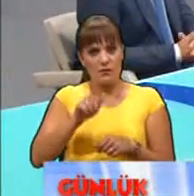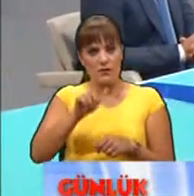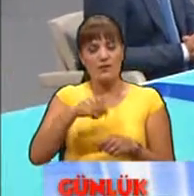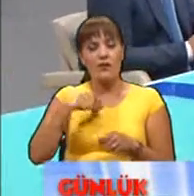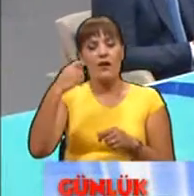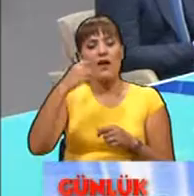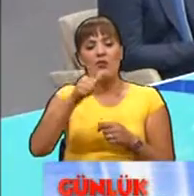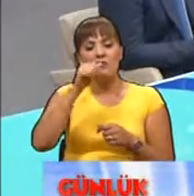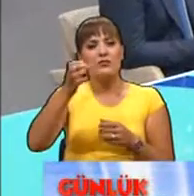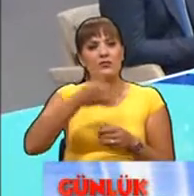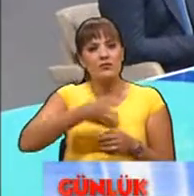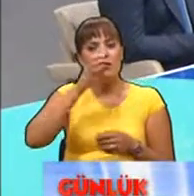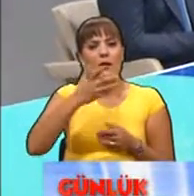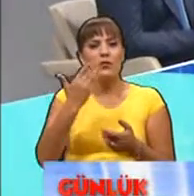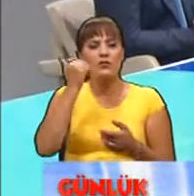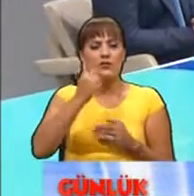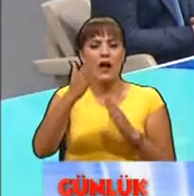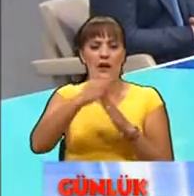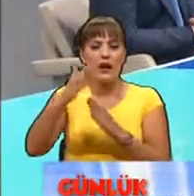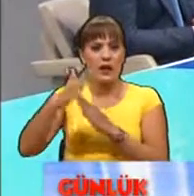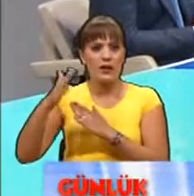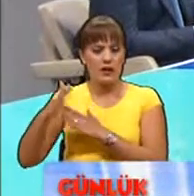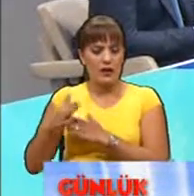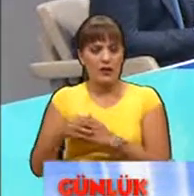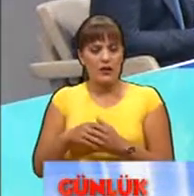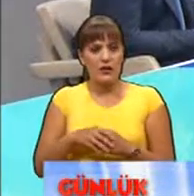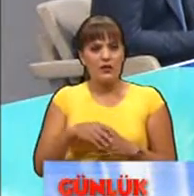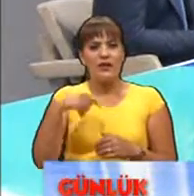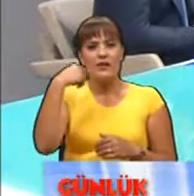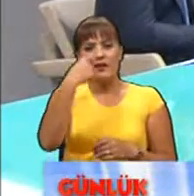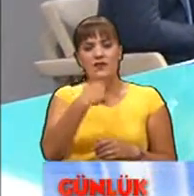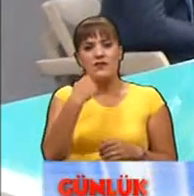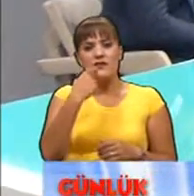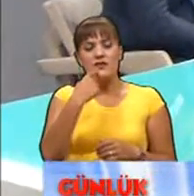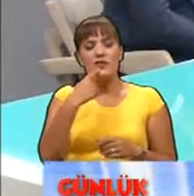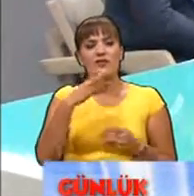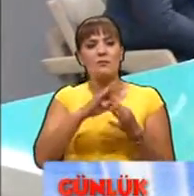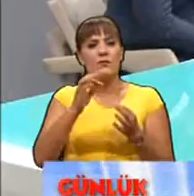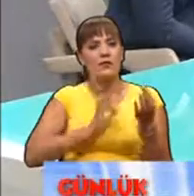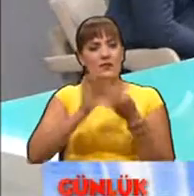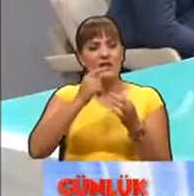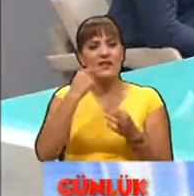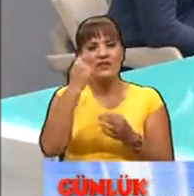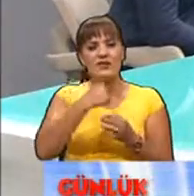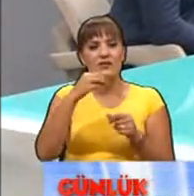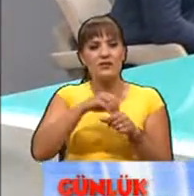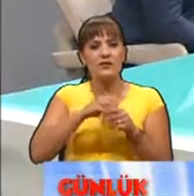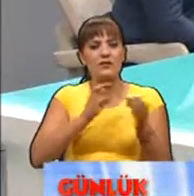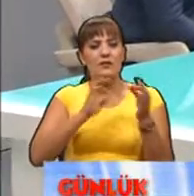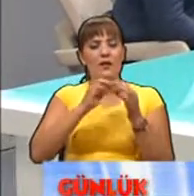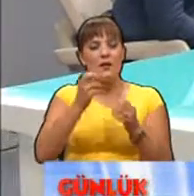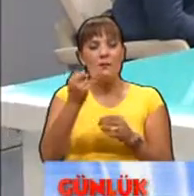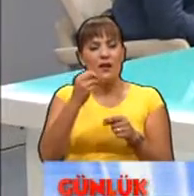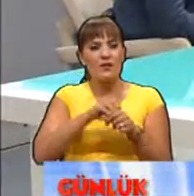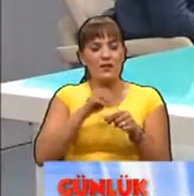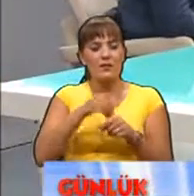antiseptikler kullanılabilir ama düzenli değil aralıklarla. Ve dişlerin hani diş ipi kullanması, diş aralarındaki